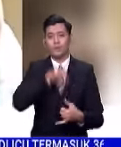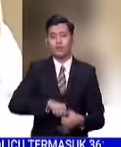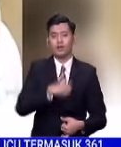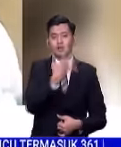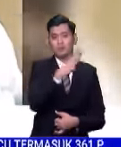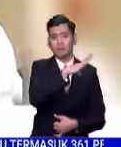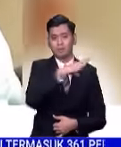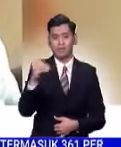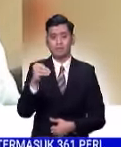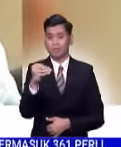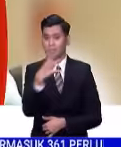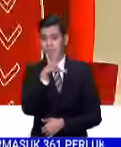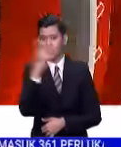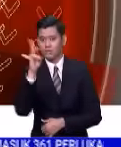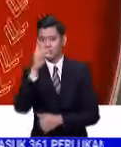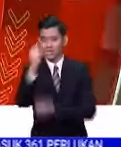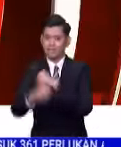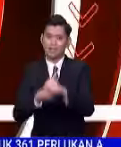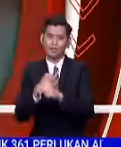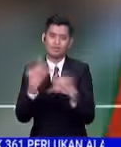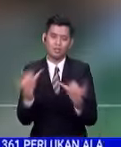tahun.